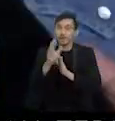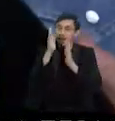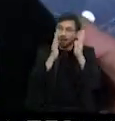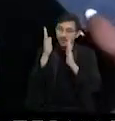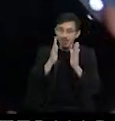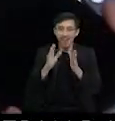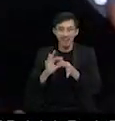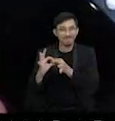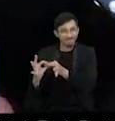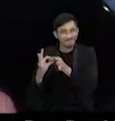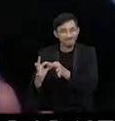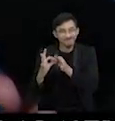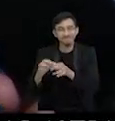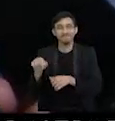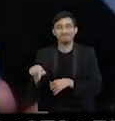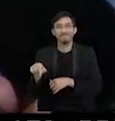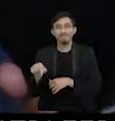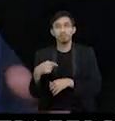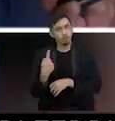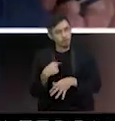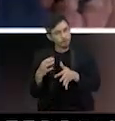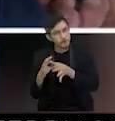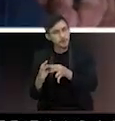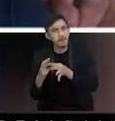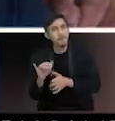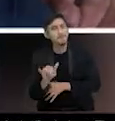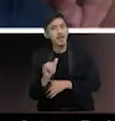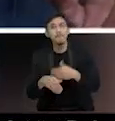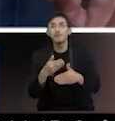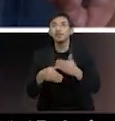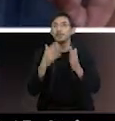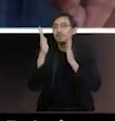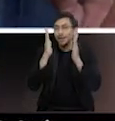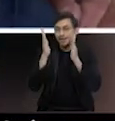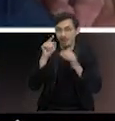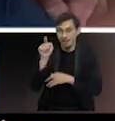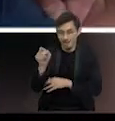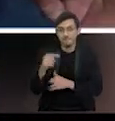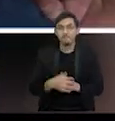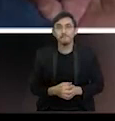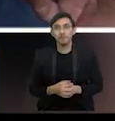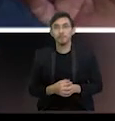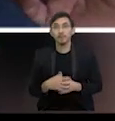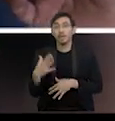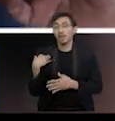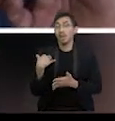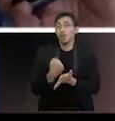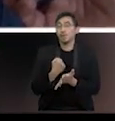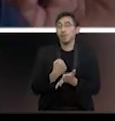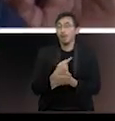Jadi kami menjajaki kerjasama tentunya kan. Jadi tugas MNC ya mengekspos apa yang ada,